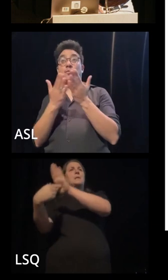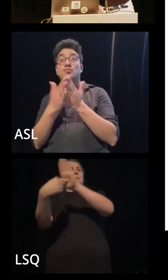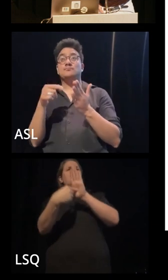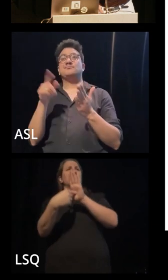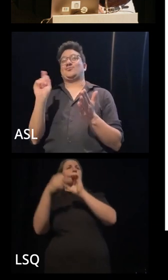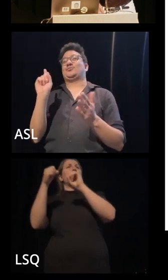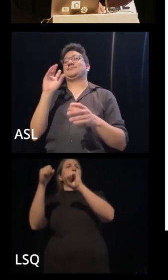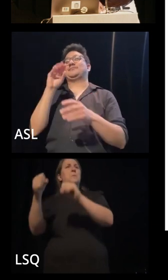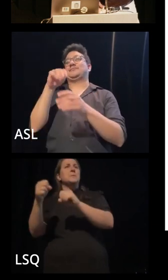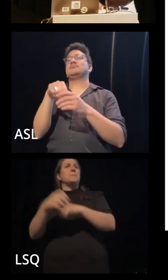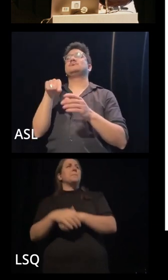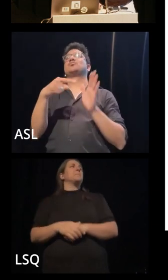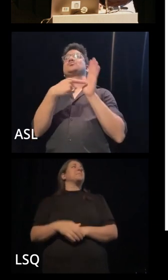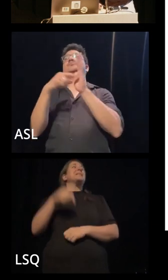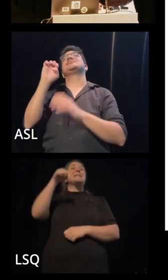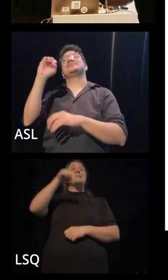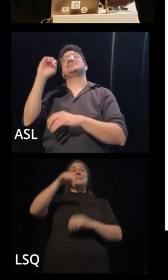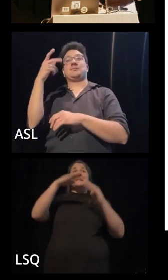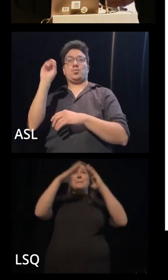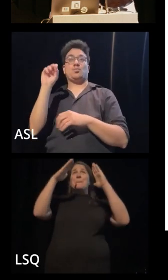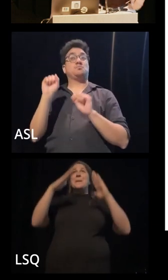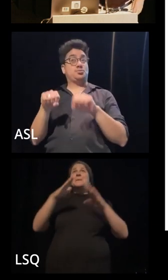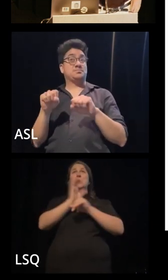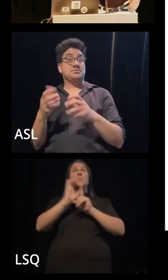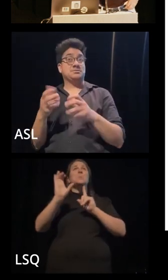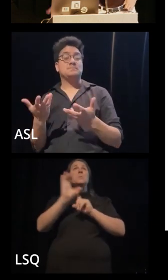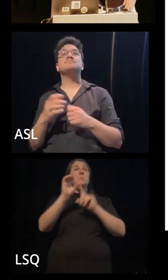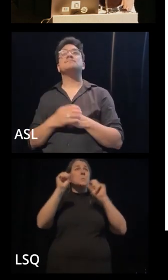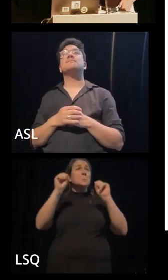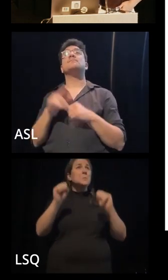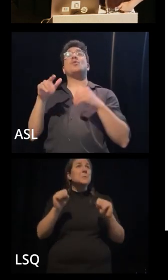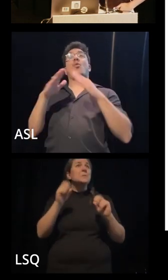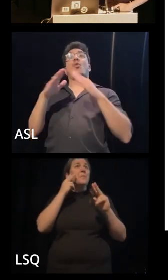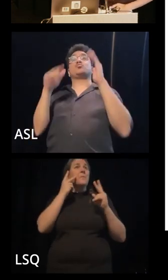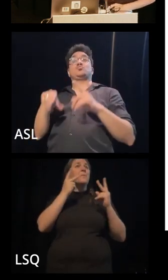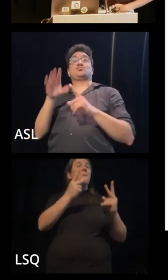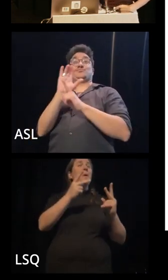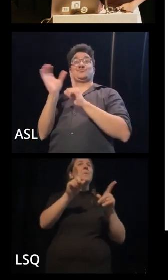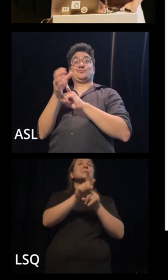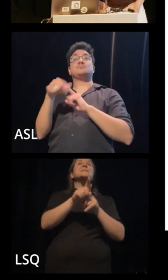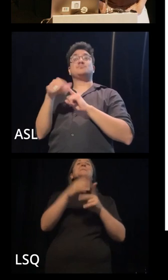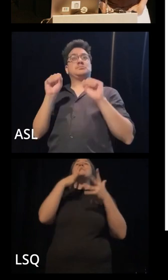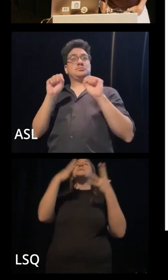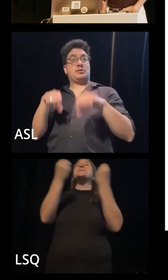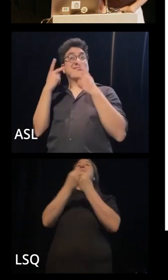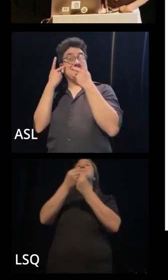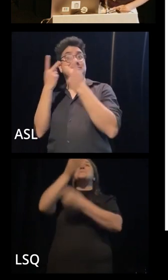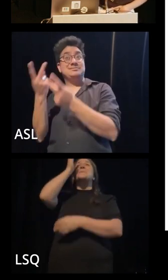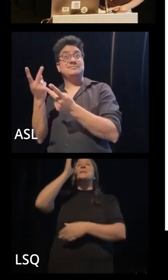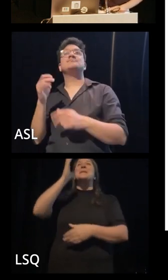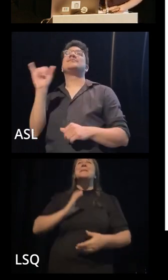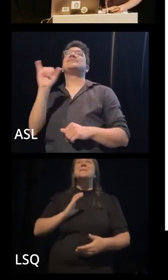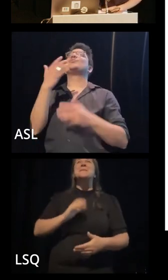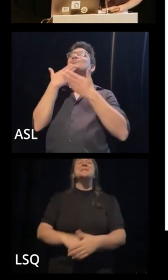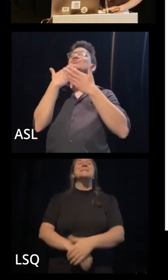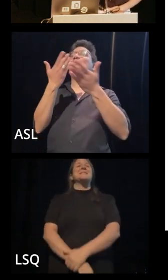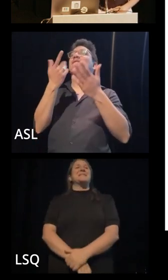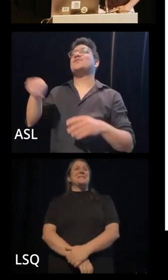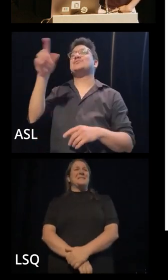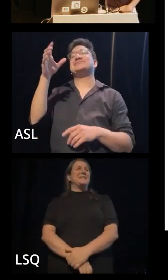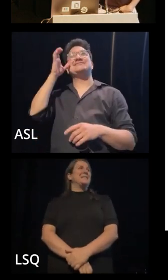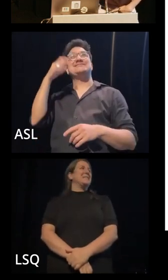Topo, ici, à la Maison de la Culture de Montréal. Et merci de votre attention. Et ici,